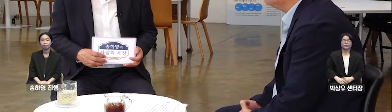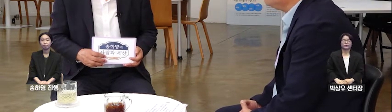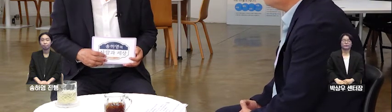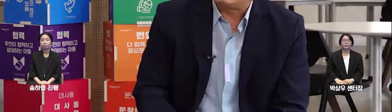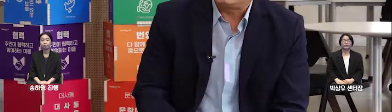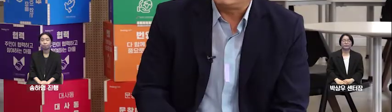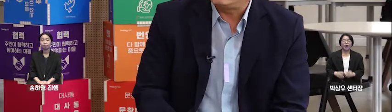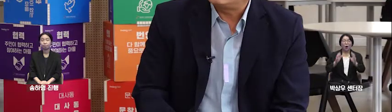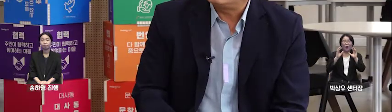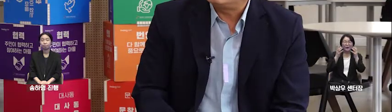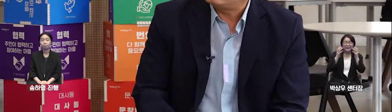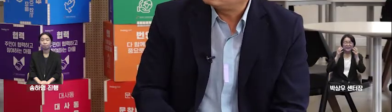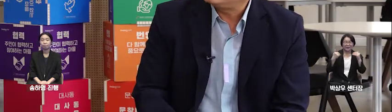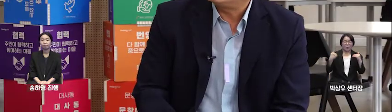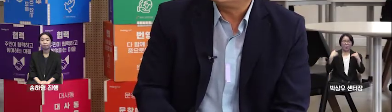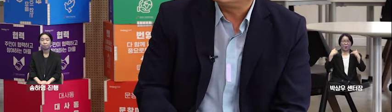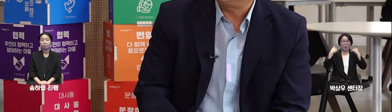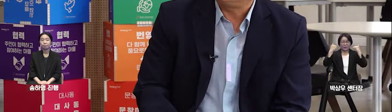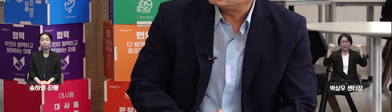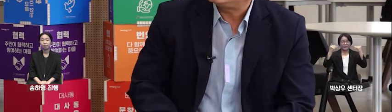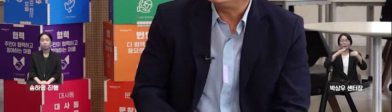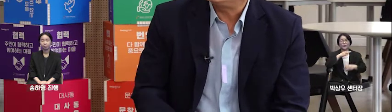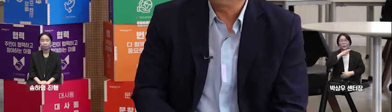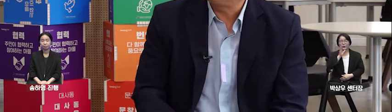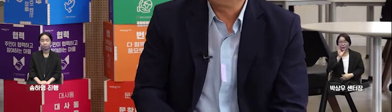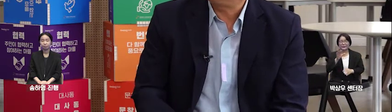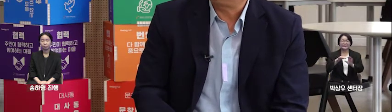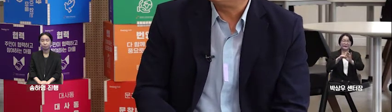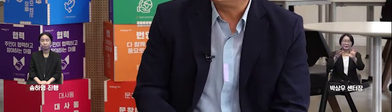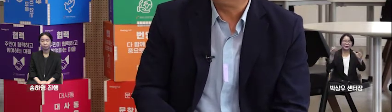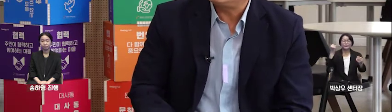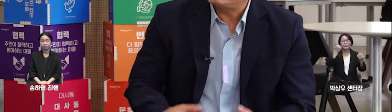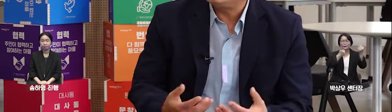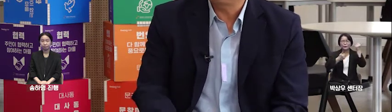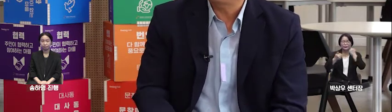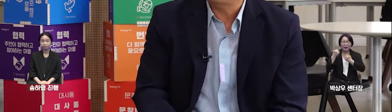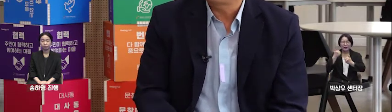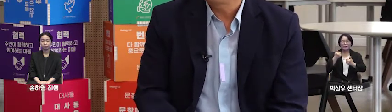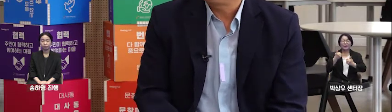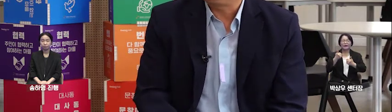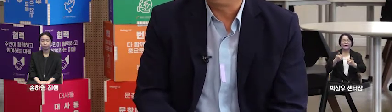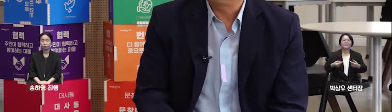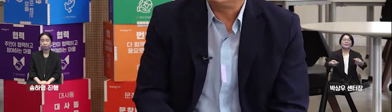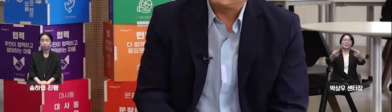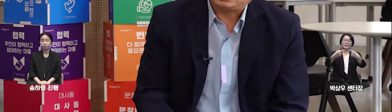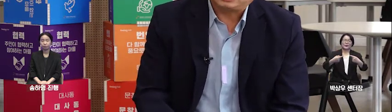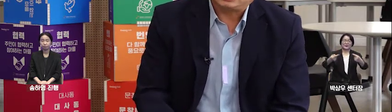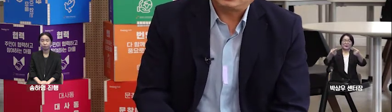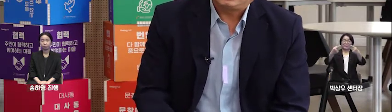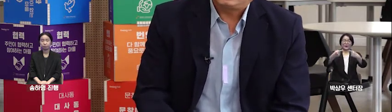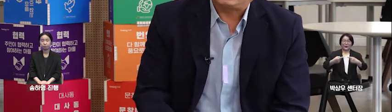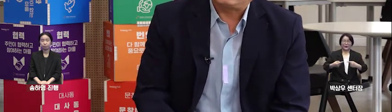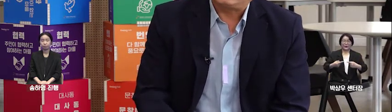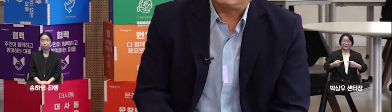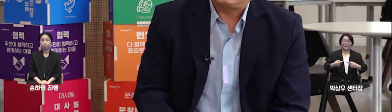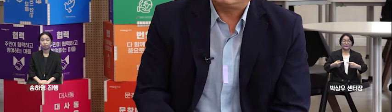것이거든요. 어린이나 어른이나 어르신이나 누구나 손쉽게 와서 그러한